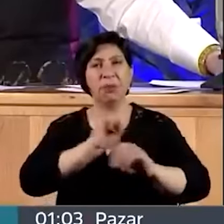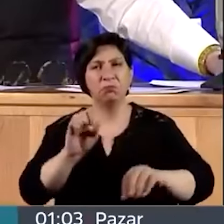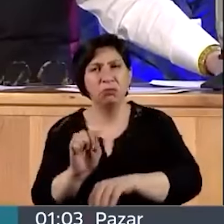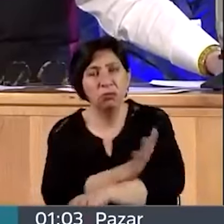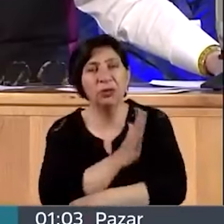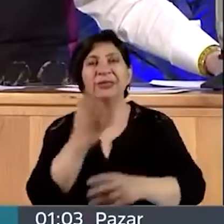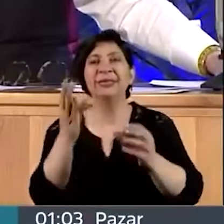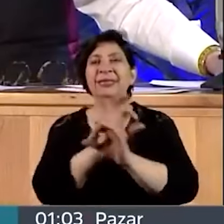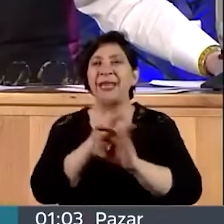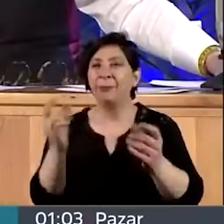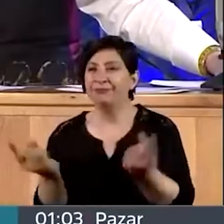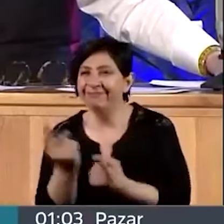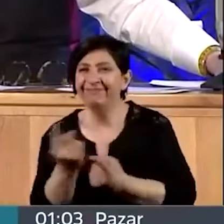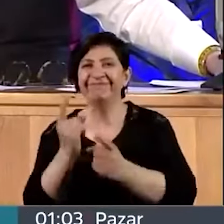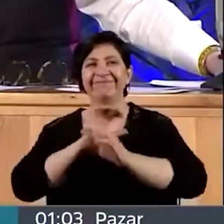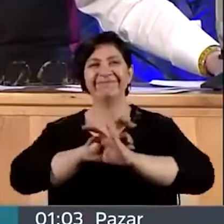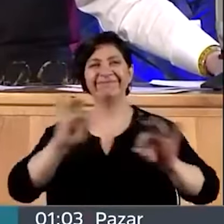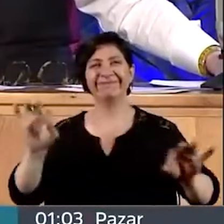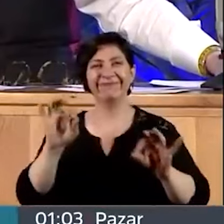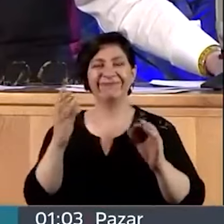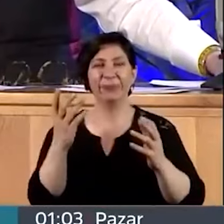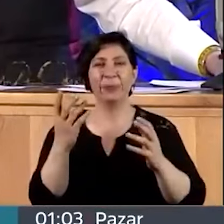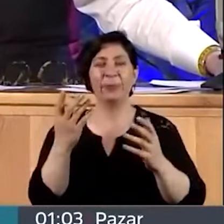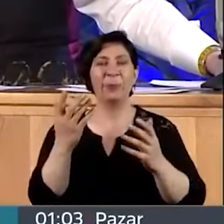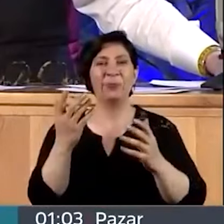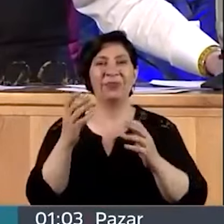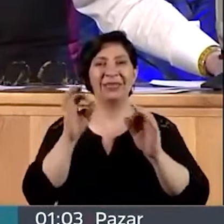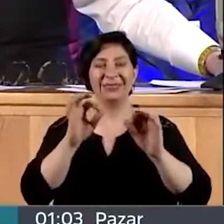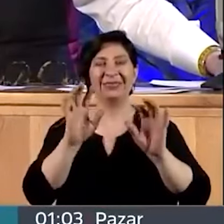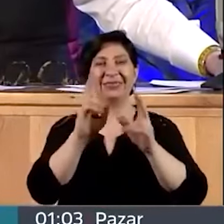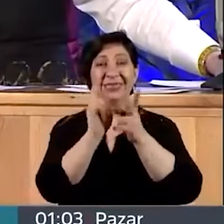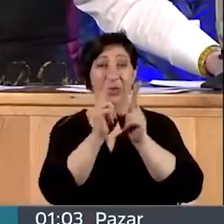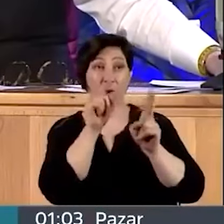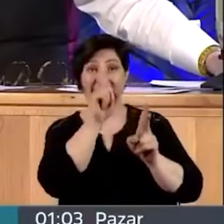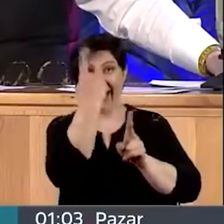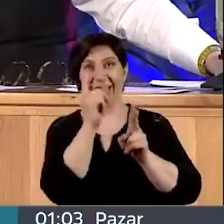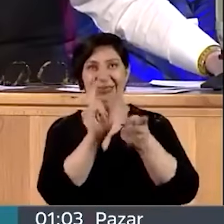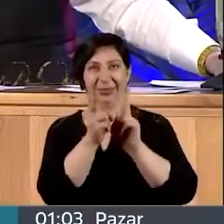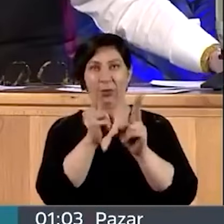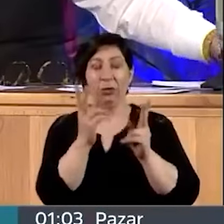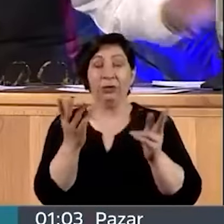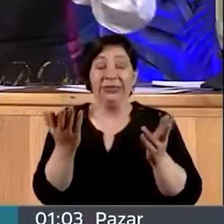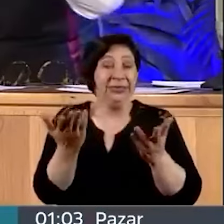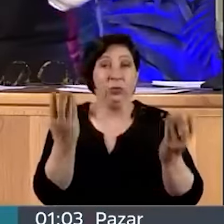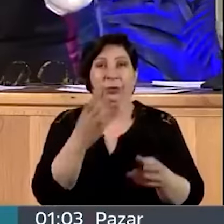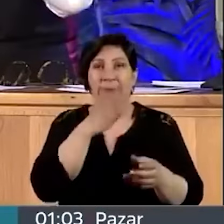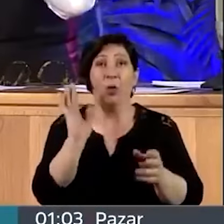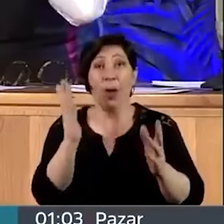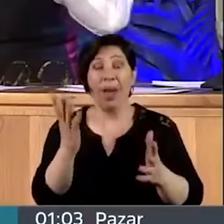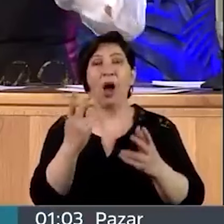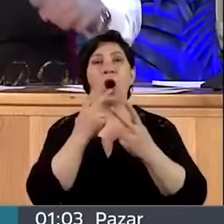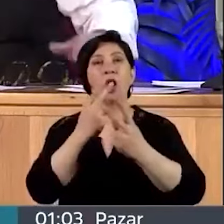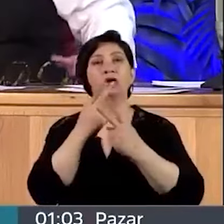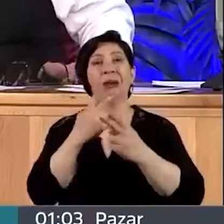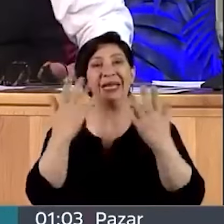duygusu ve tam algısı, sonra tabii timing derken galiba stand-up'ta bilmiyorum hakikaten ama